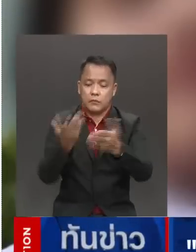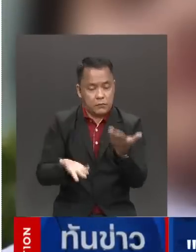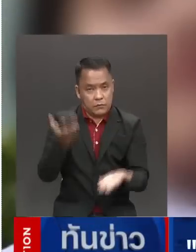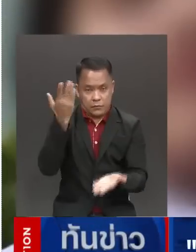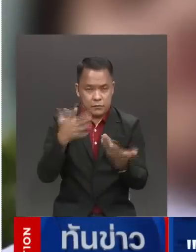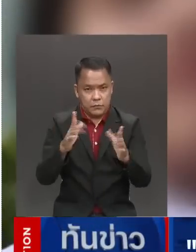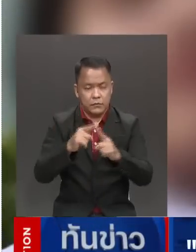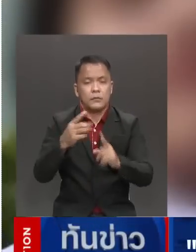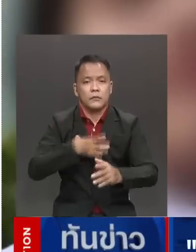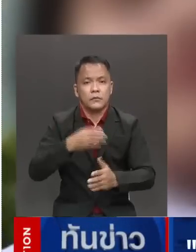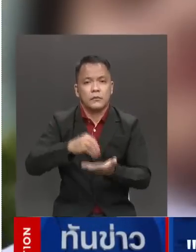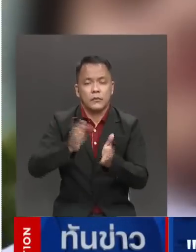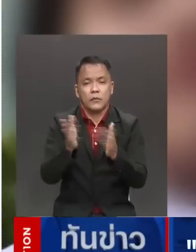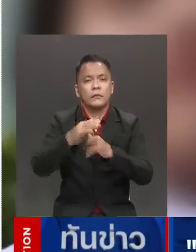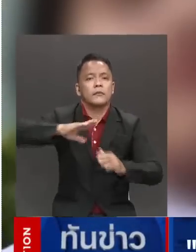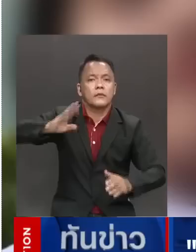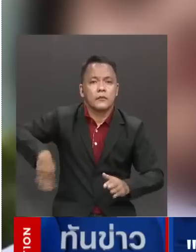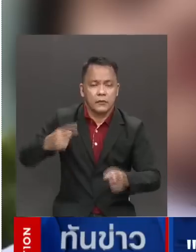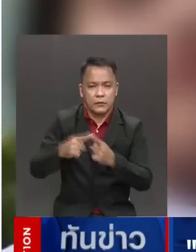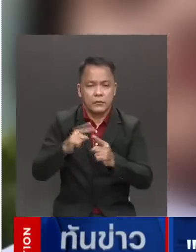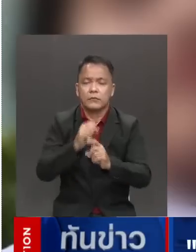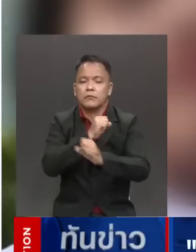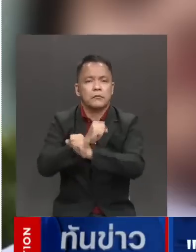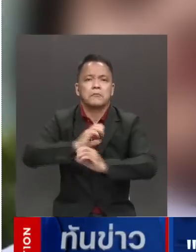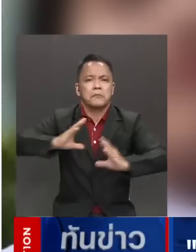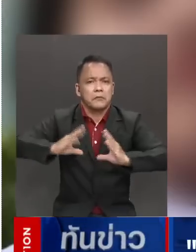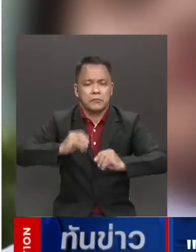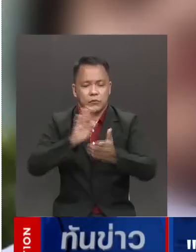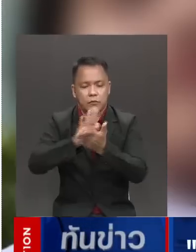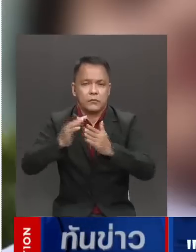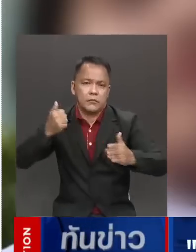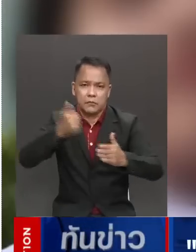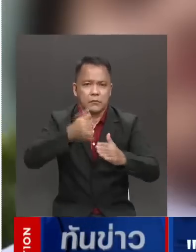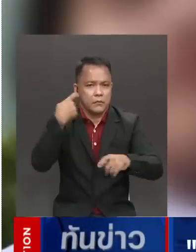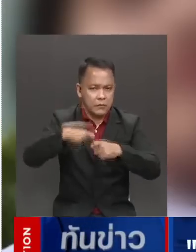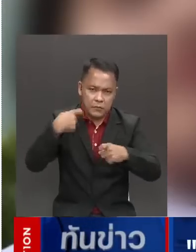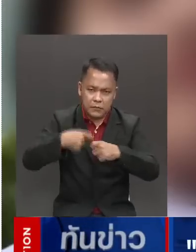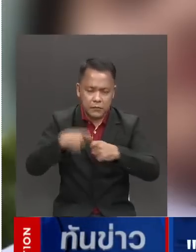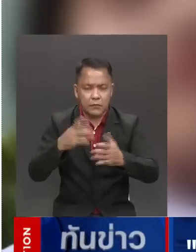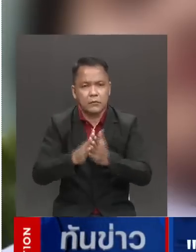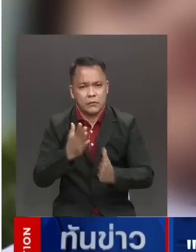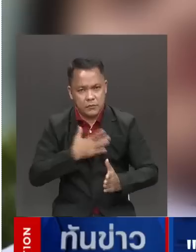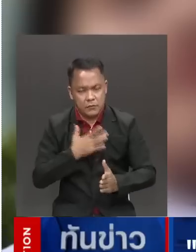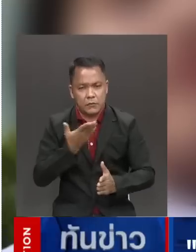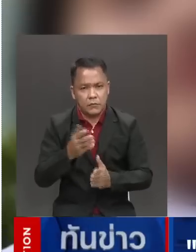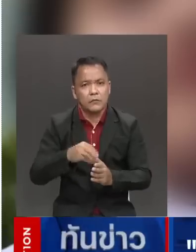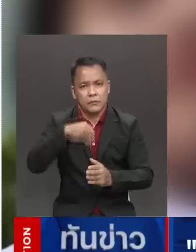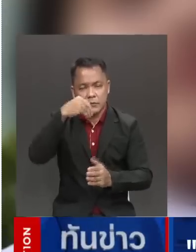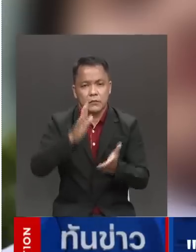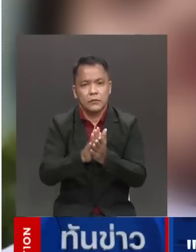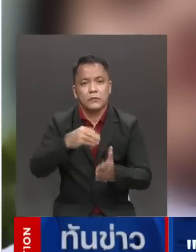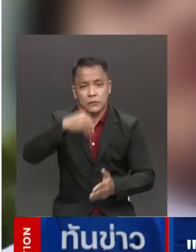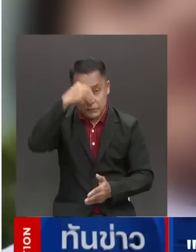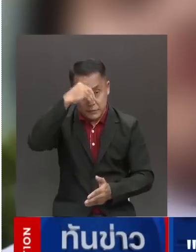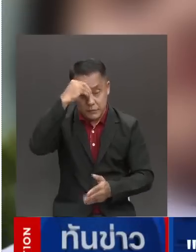าแต่ที่หนูเข้าห้องสายตอนนี้เพราะถูกกีดกันไม่ให้เข้าโรงเรียนมันยากลำบากมากหนูเข้าครับหนูเข้า